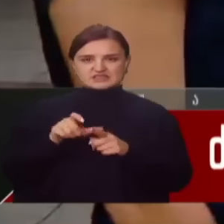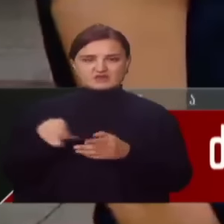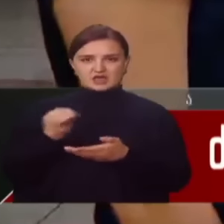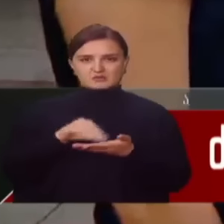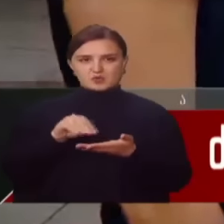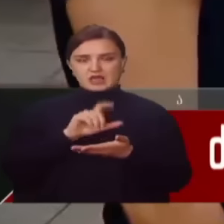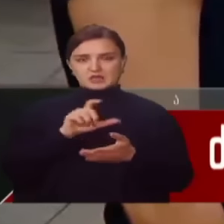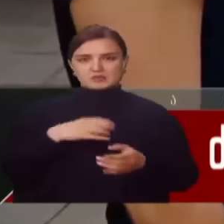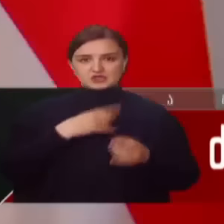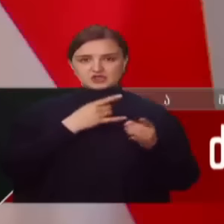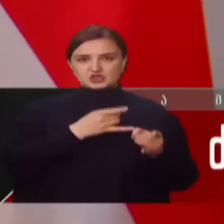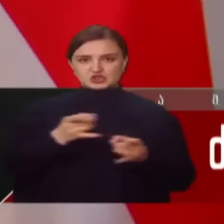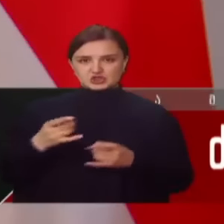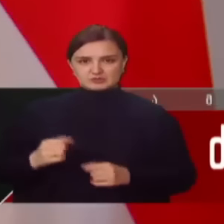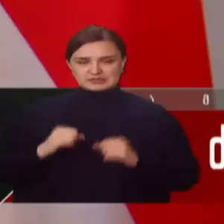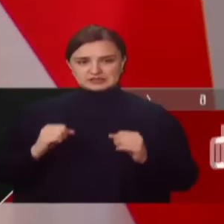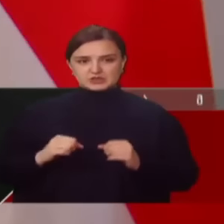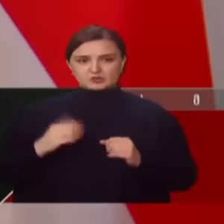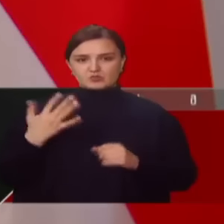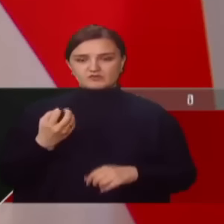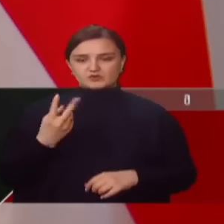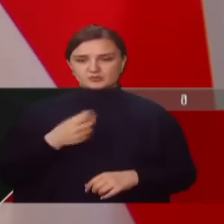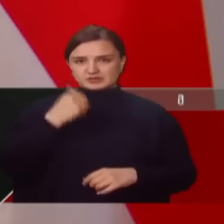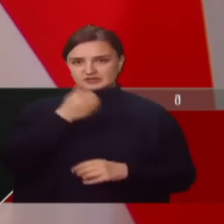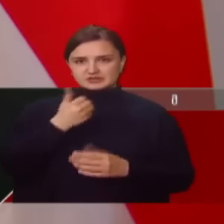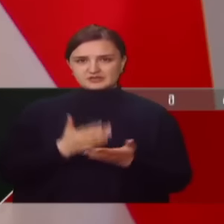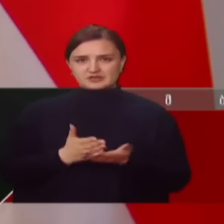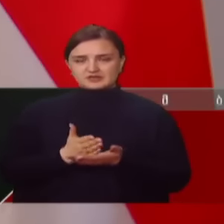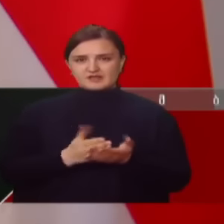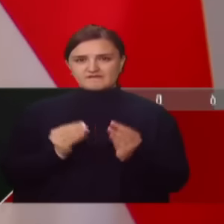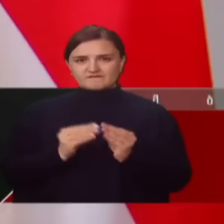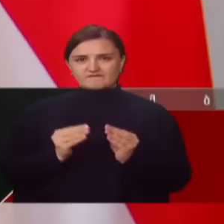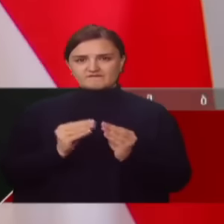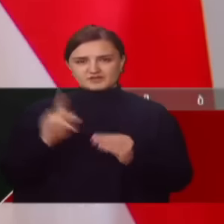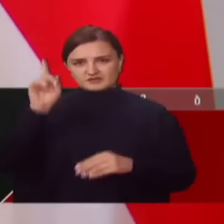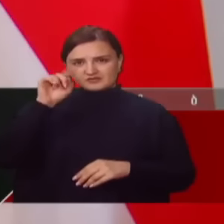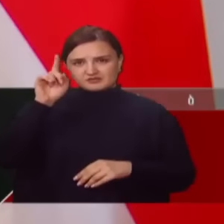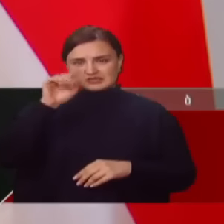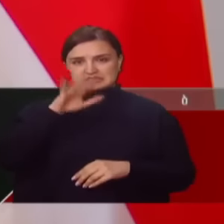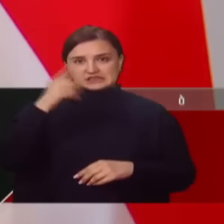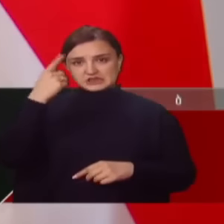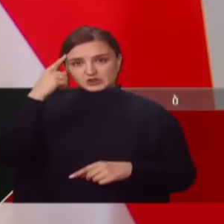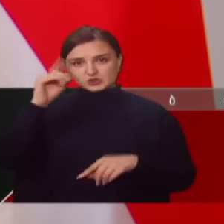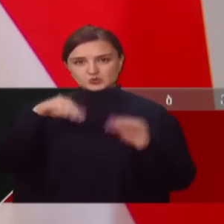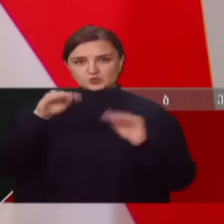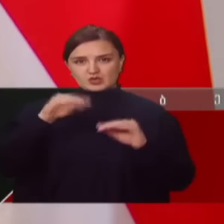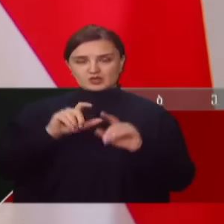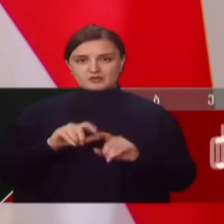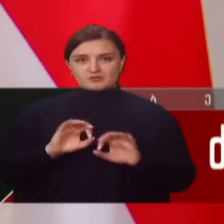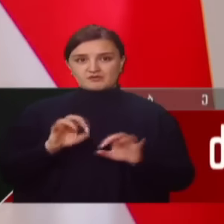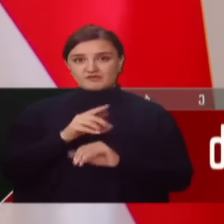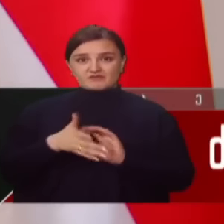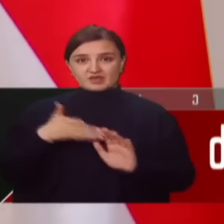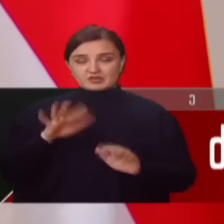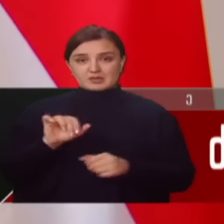ადამიანების შეშინებას ცდილობს. მე-12 წელიწადია ვისმენ სუსისგან ერთ-და იგივე შესულელეს. იმასაც კი ვერ მიხვდარა, რომ